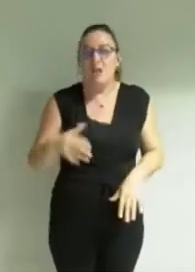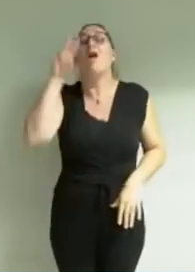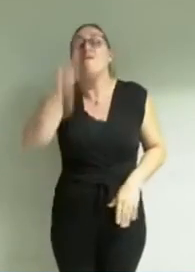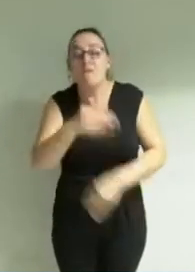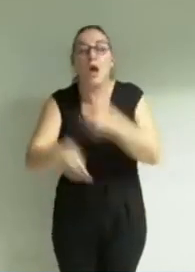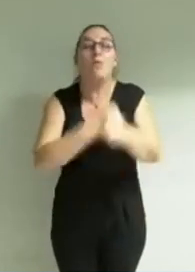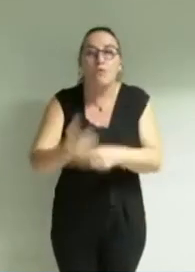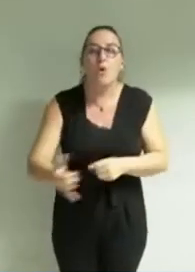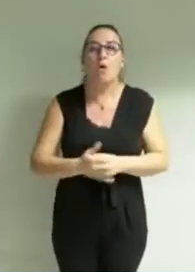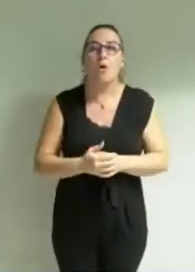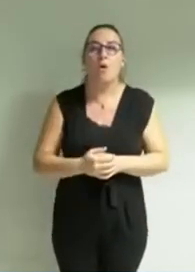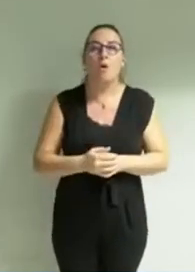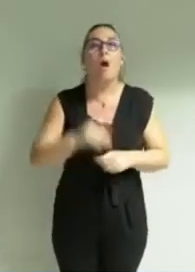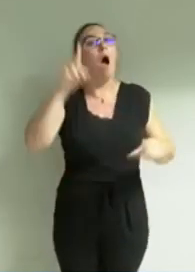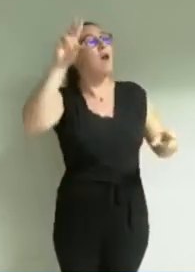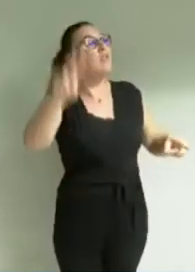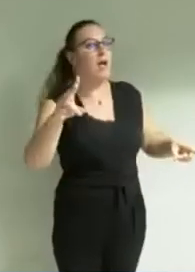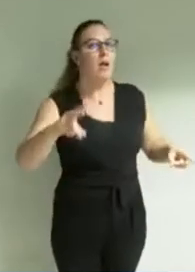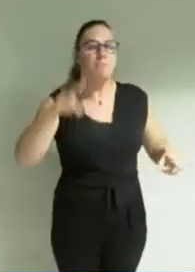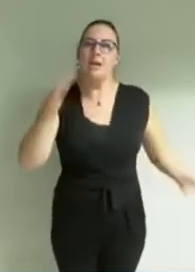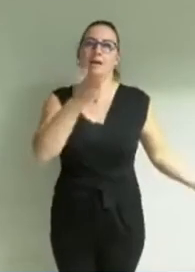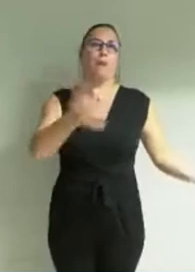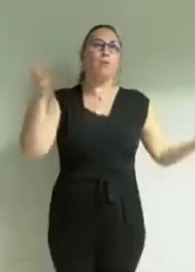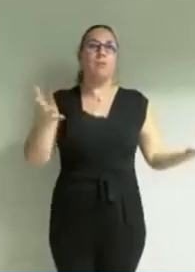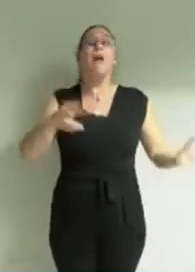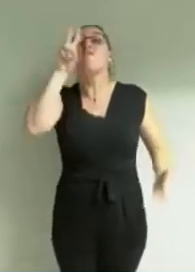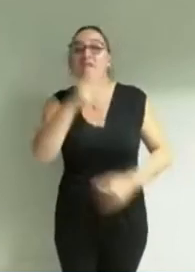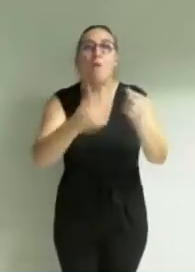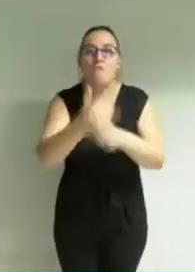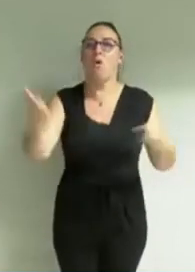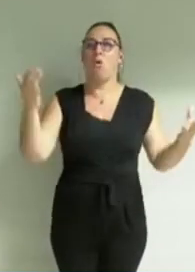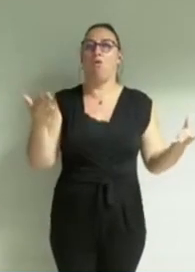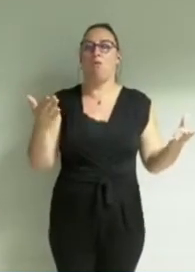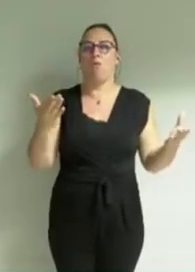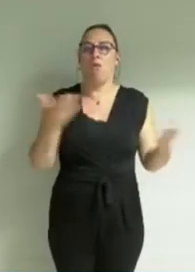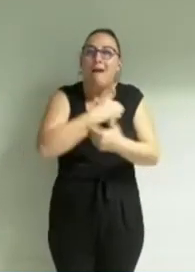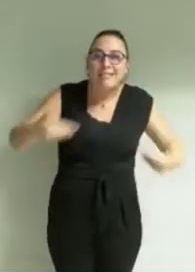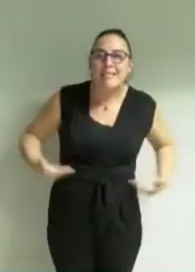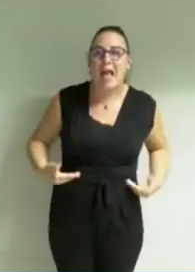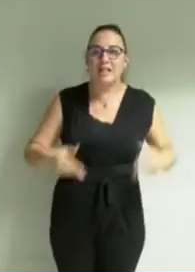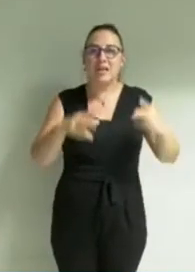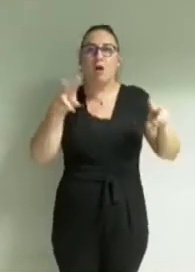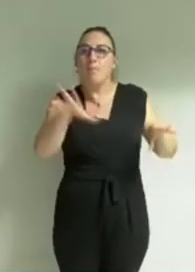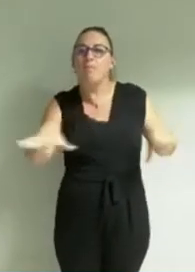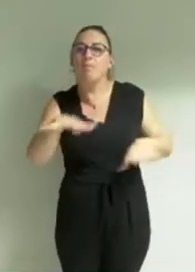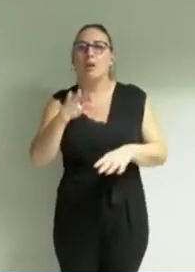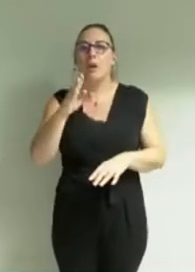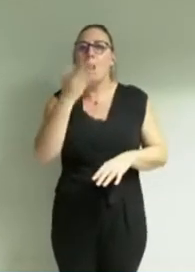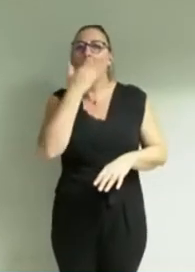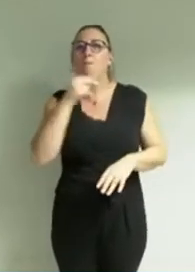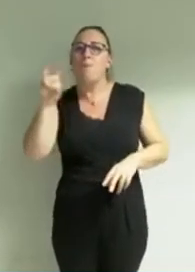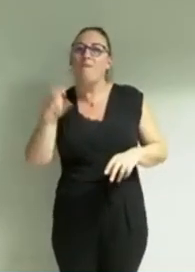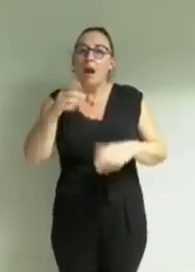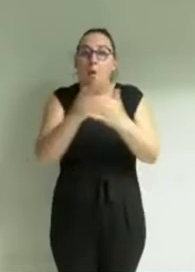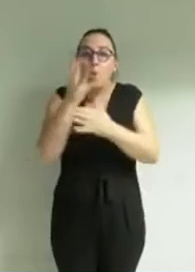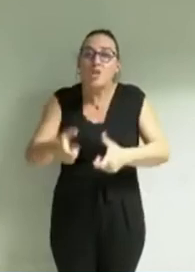vrai ou c'est faux? Mais bon sang de bon sang, c'est vrai ou c'est faux que le dernier espace libre et vert de Beauvert, vous avez un projet de